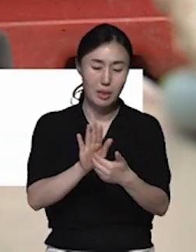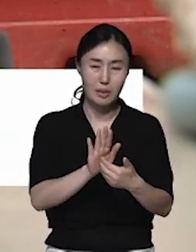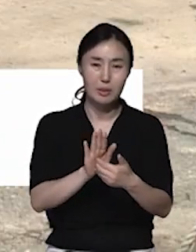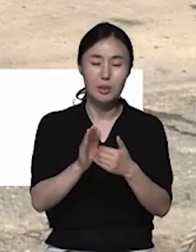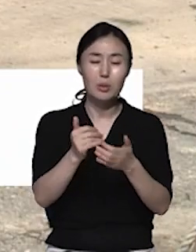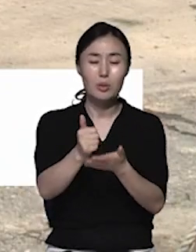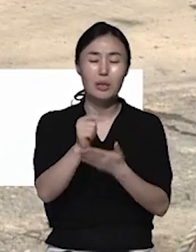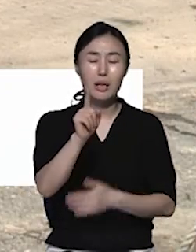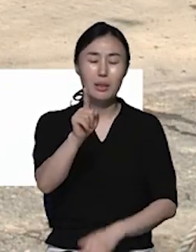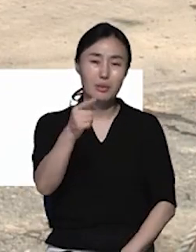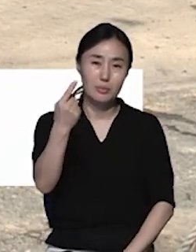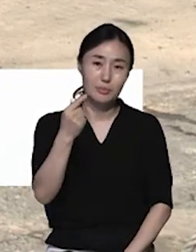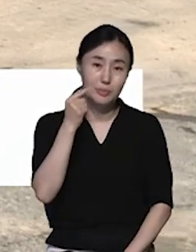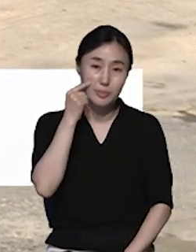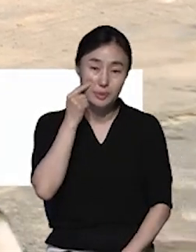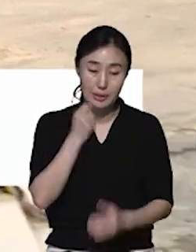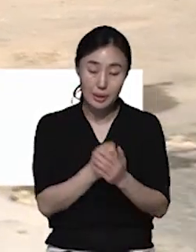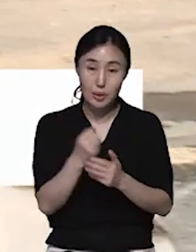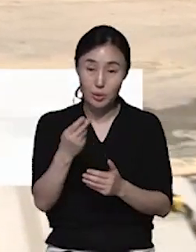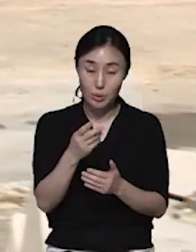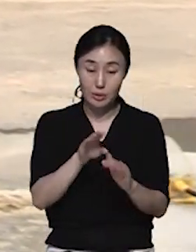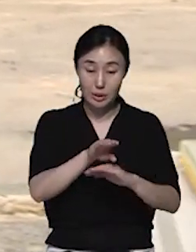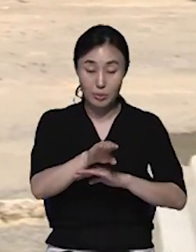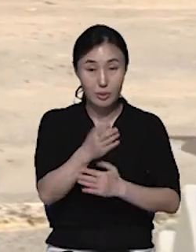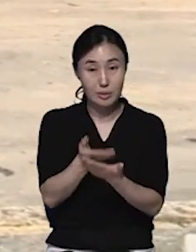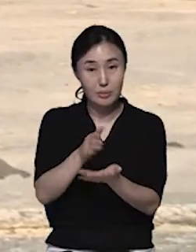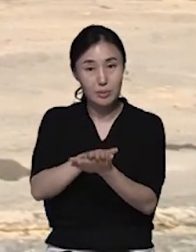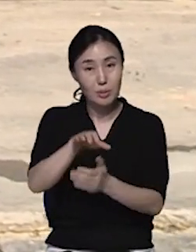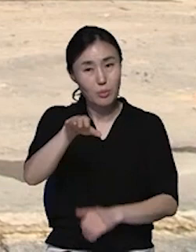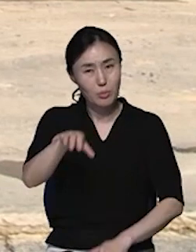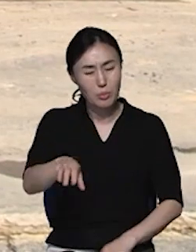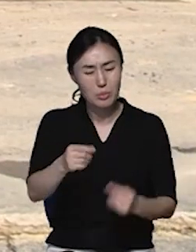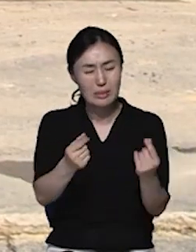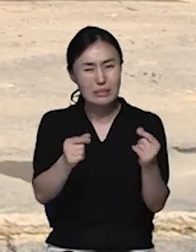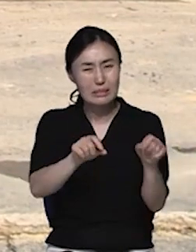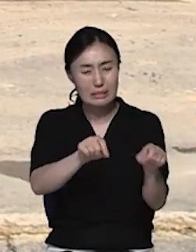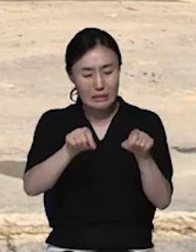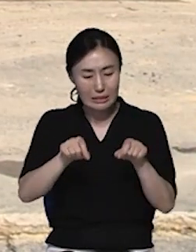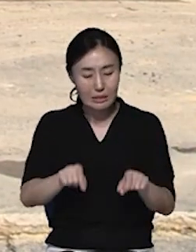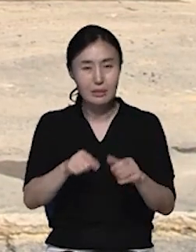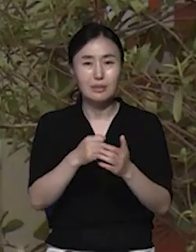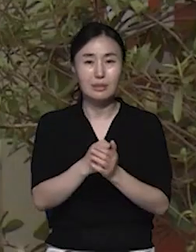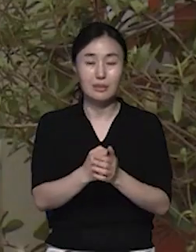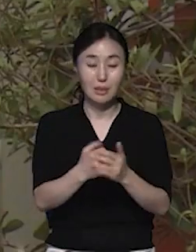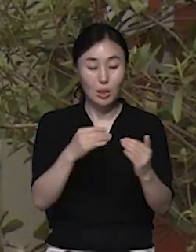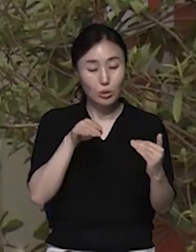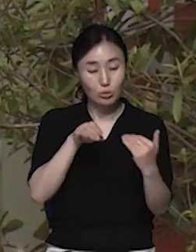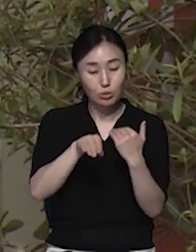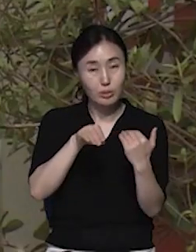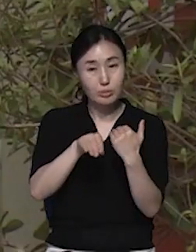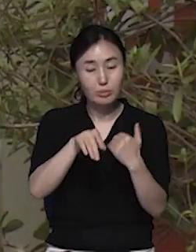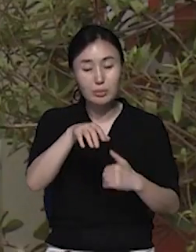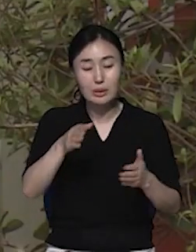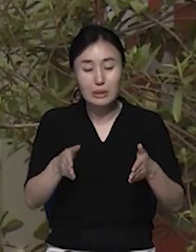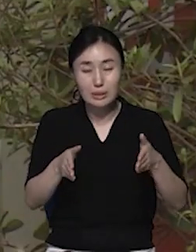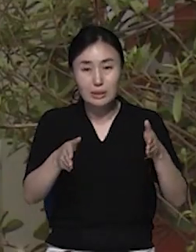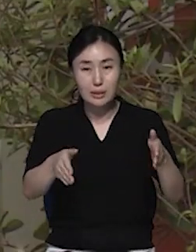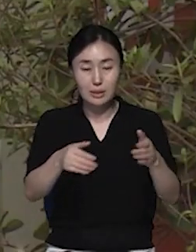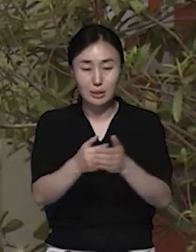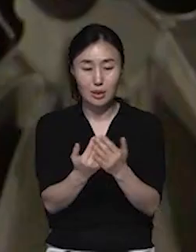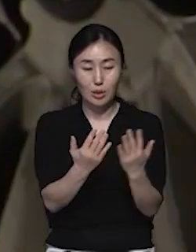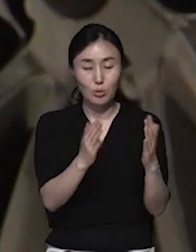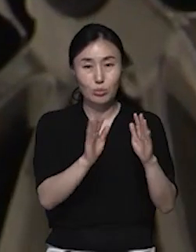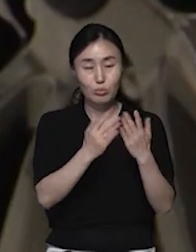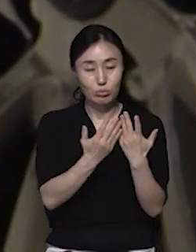못했습니다. 인근 자동차 정비소도 사정은 마찬가지. 가게 출입로 양쪽으로 늘어선 울타리와